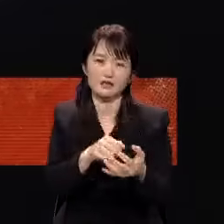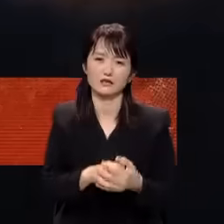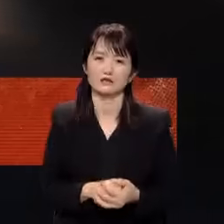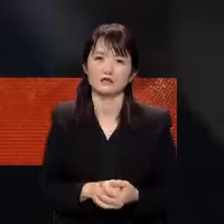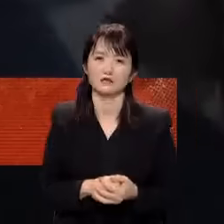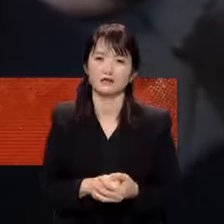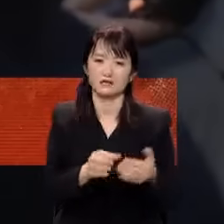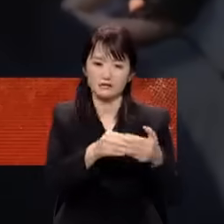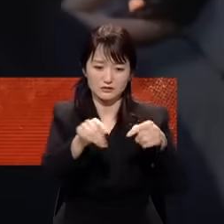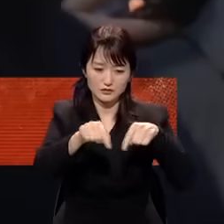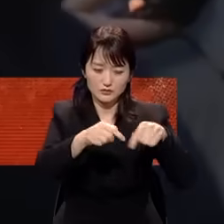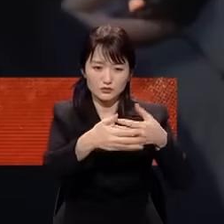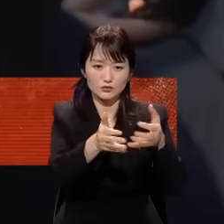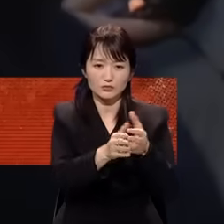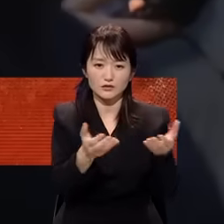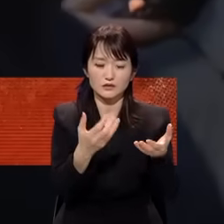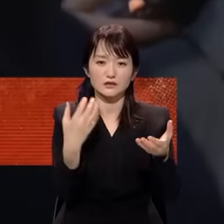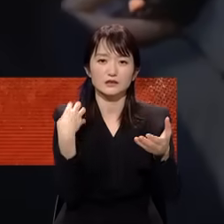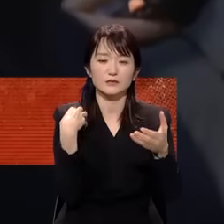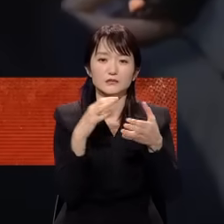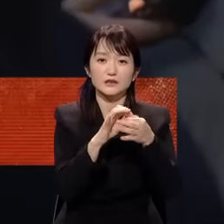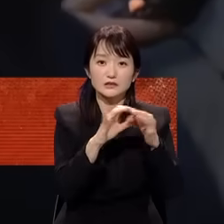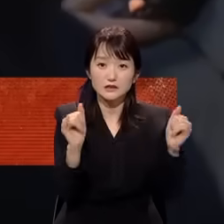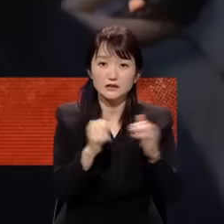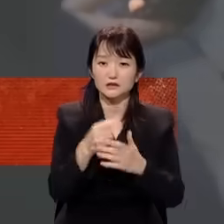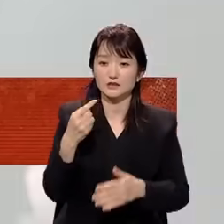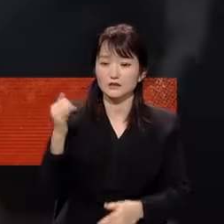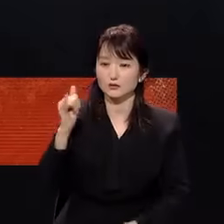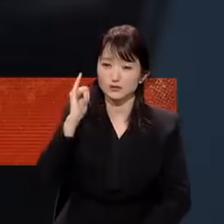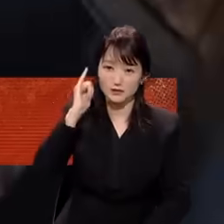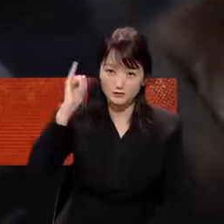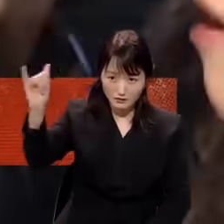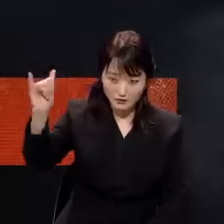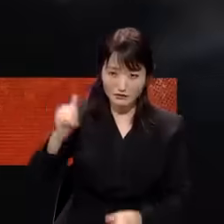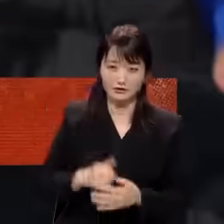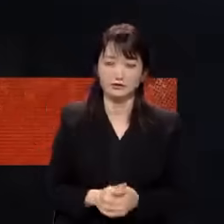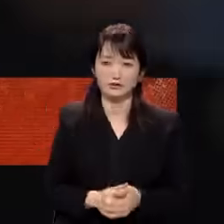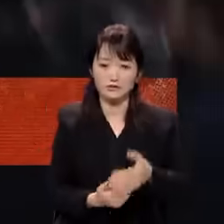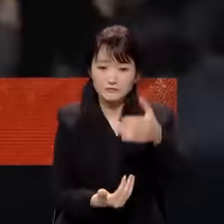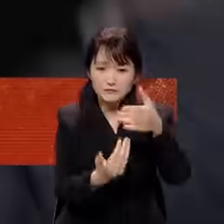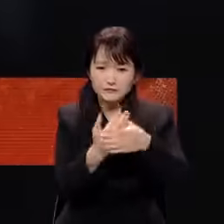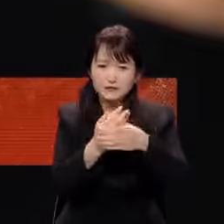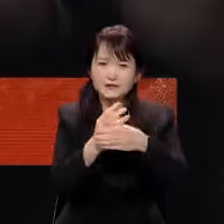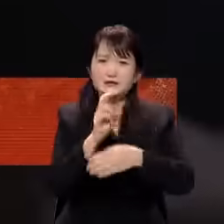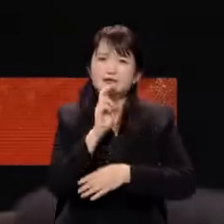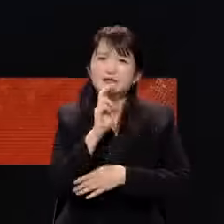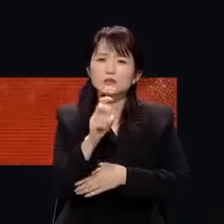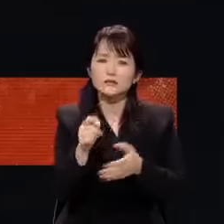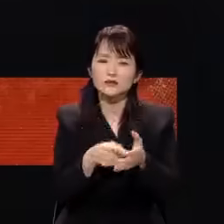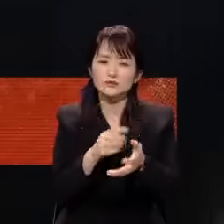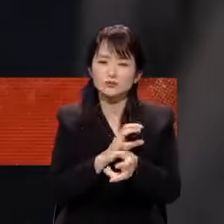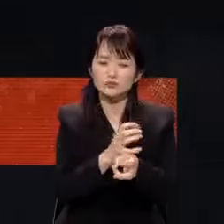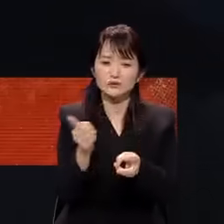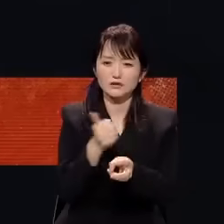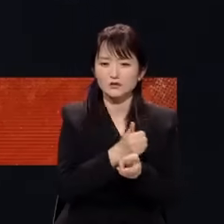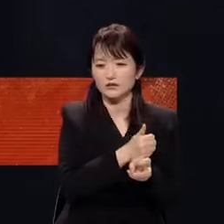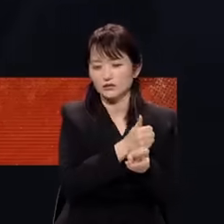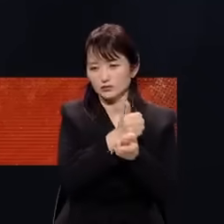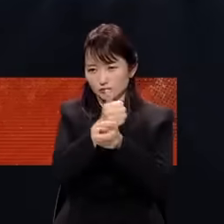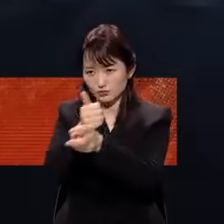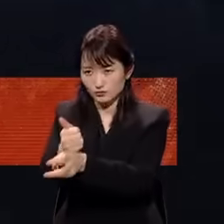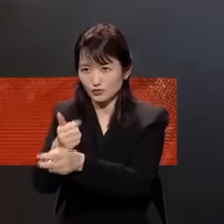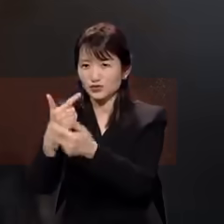함께하던 지도부와 당직자 등은 곧바로 119에 신고했습니다. 이 대표는 사건 발생 20여 분 뒤에 구급차에 실려서